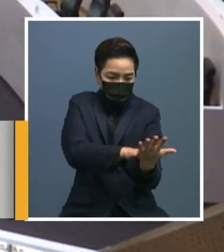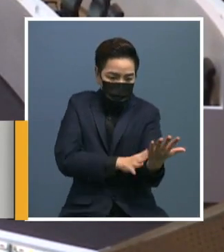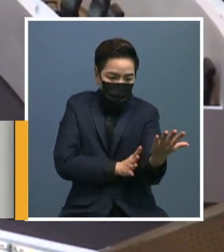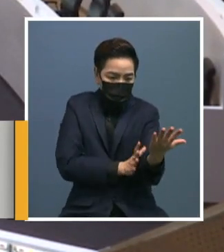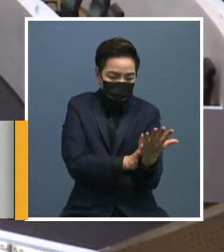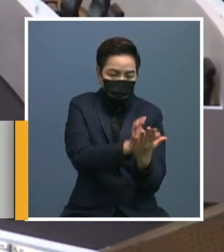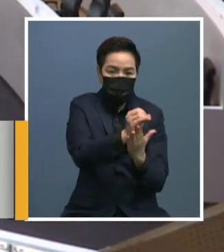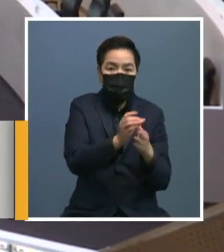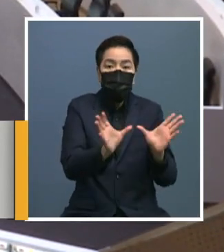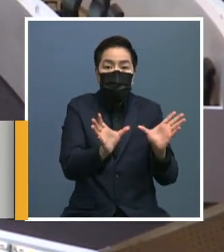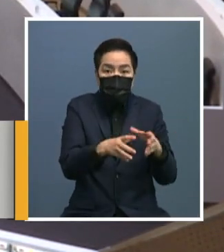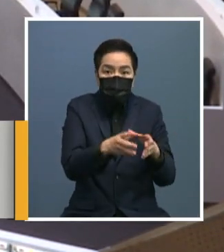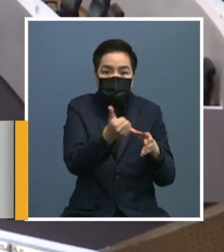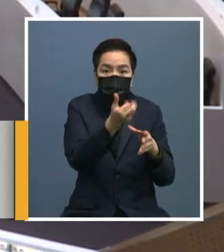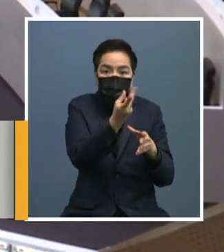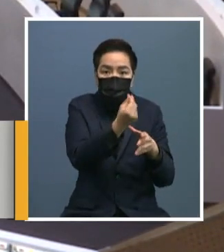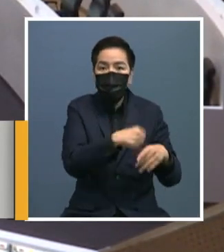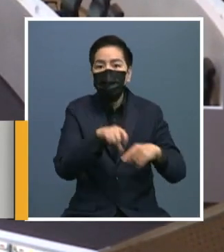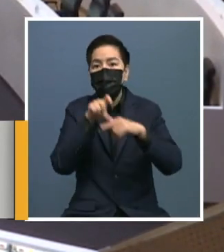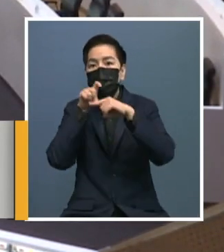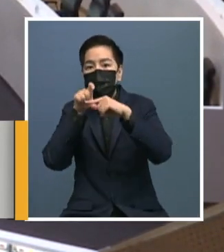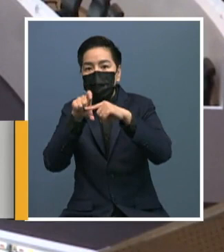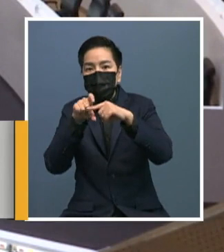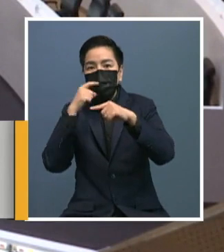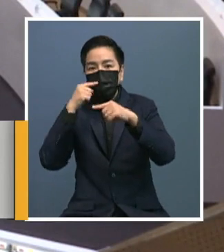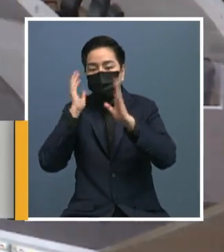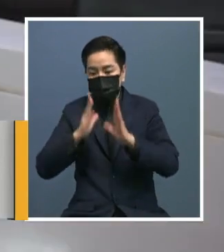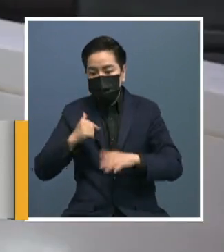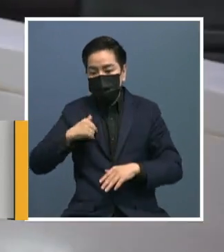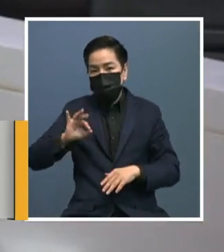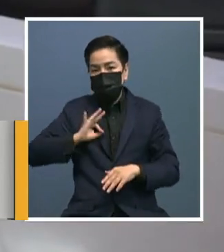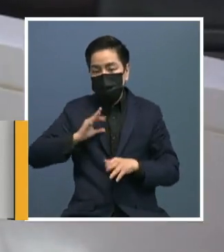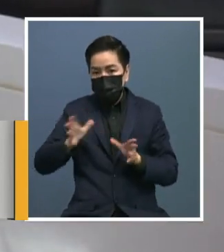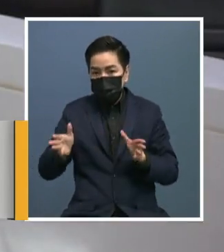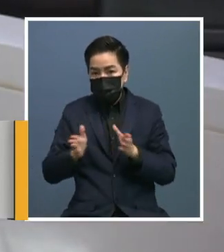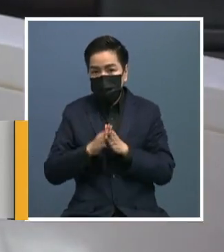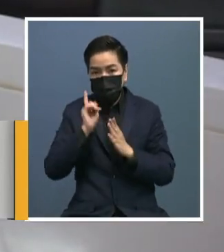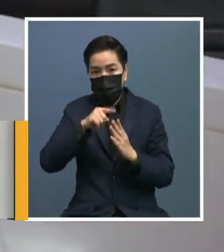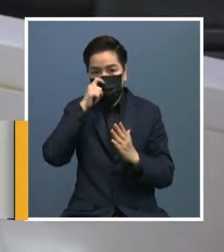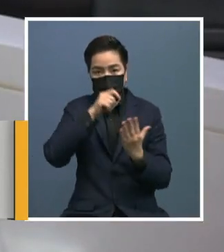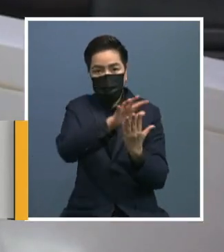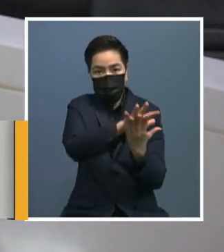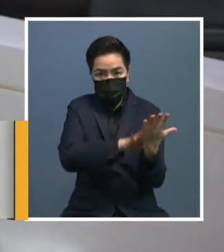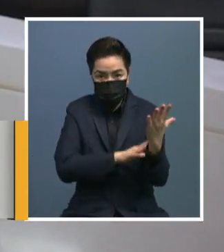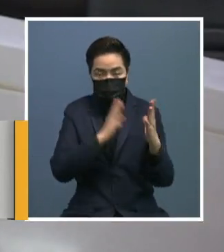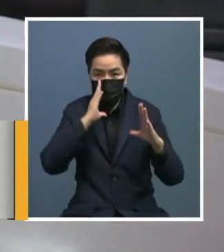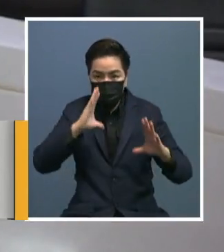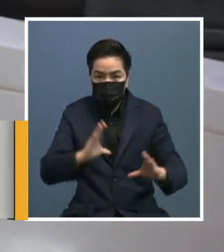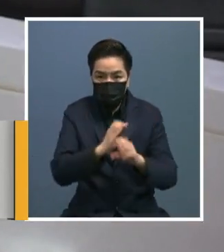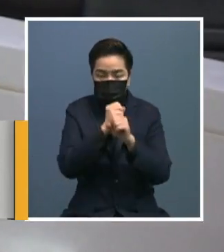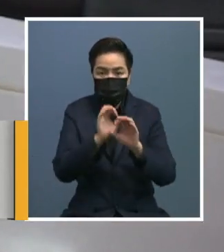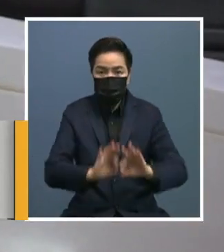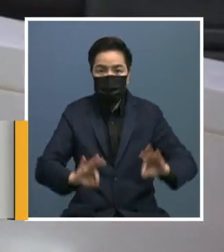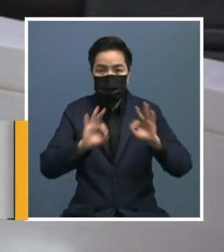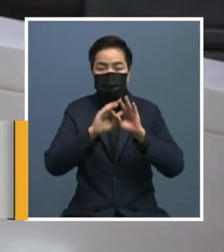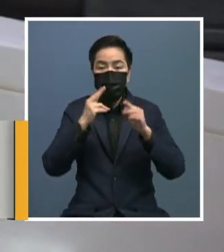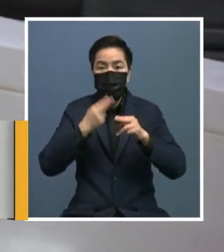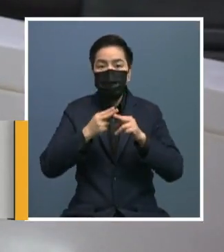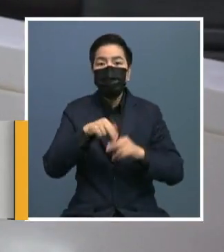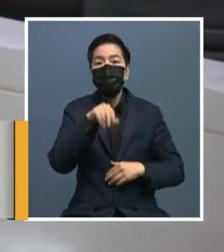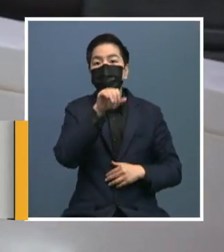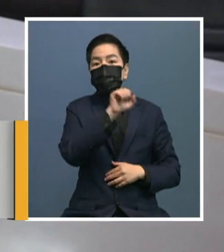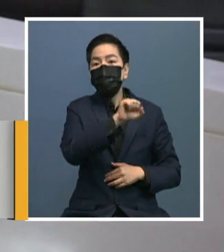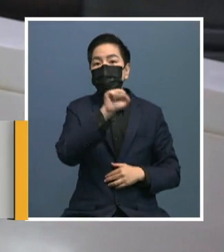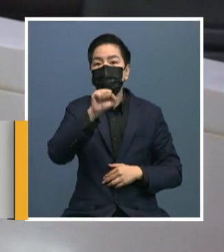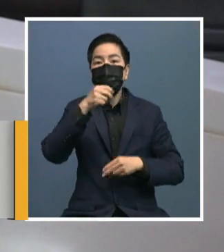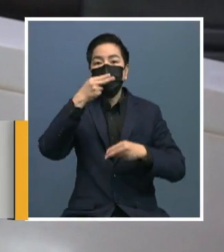คำนวณเพื่อแบ่งจำนวนผู้ได้รับเลือกตามสัดส่วนที่สัมพันธ์กับคะแนนรวมของพรรคและให้ผู้ที่อยู่ในบัญชีผู้สมัครสส